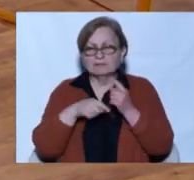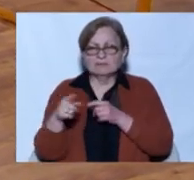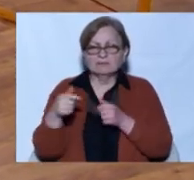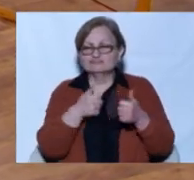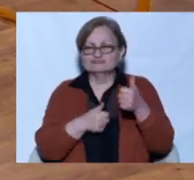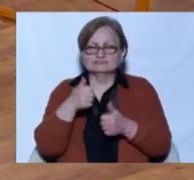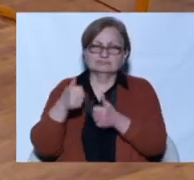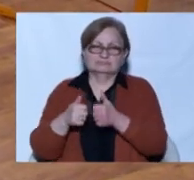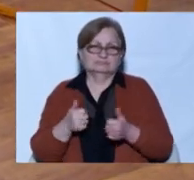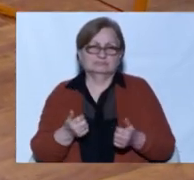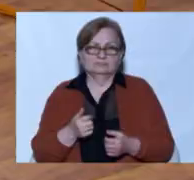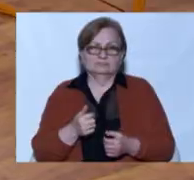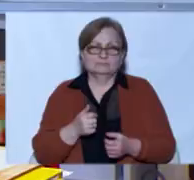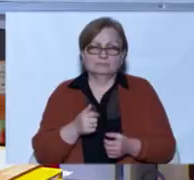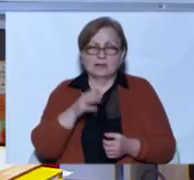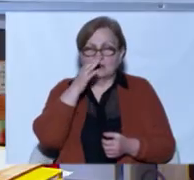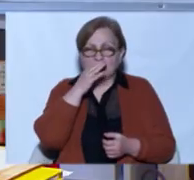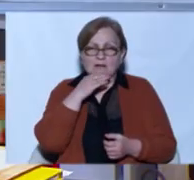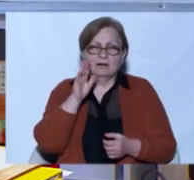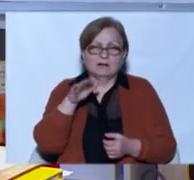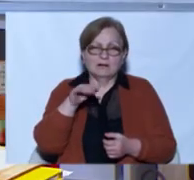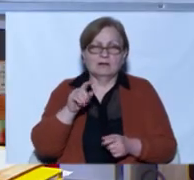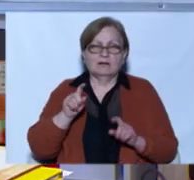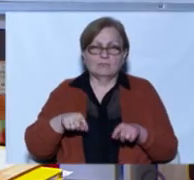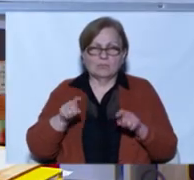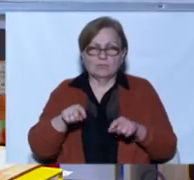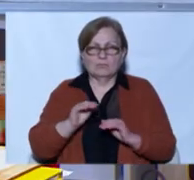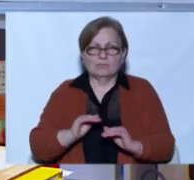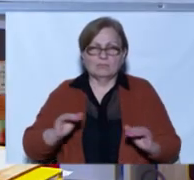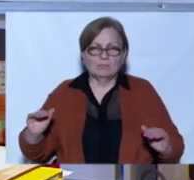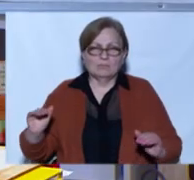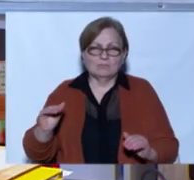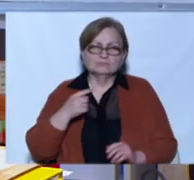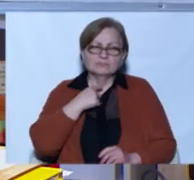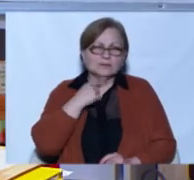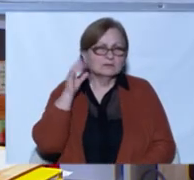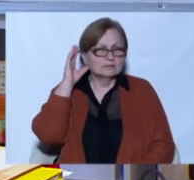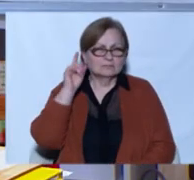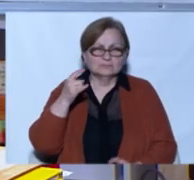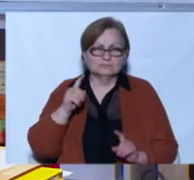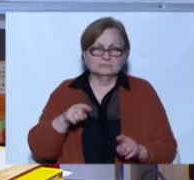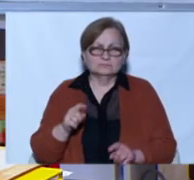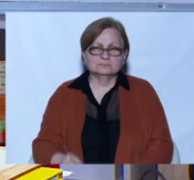მოთხრობას. მამა, მამა, მოისმა პატარა ბაღიდან ბავშვის ხმა.